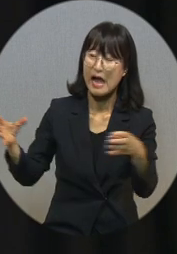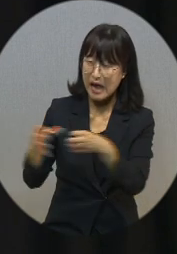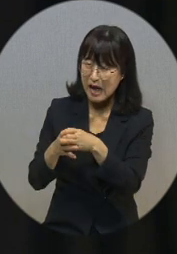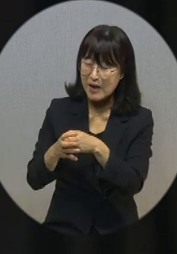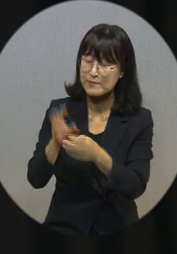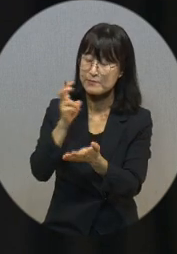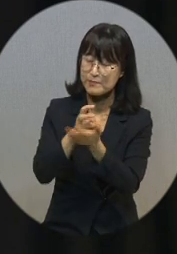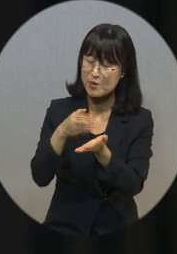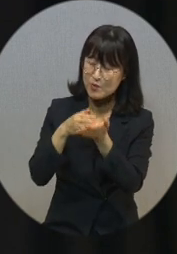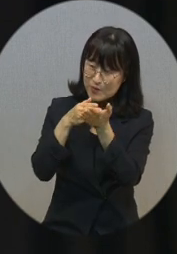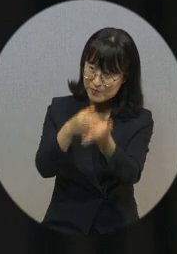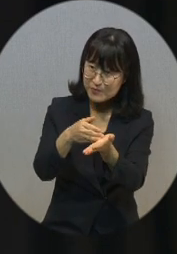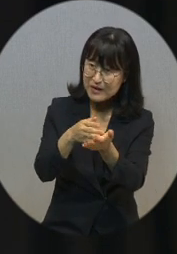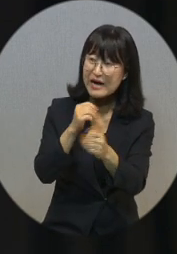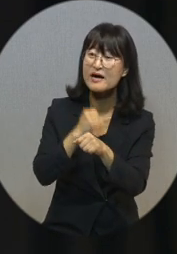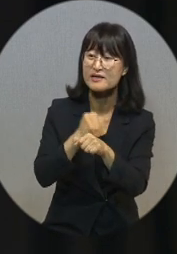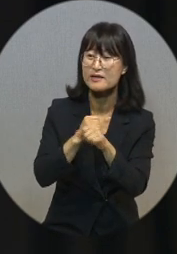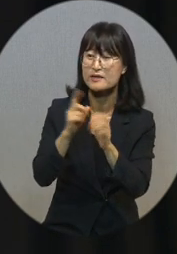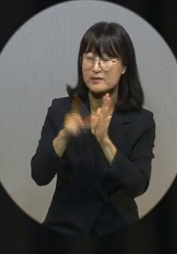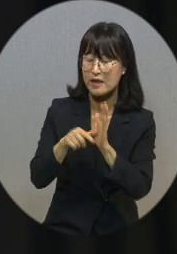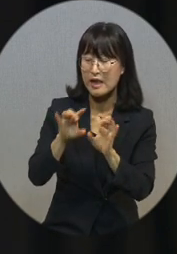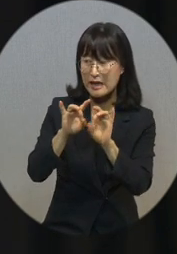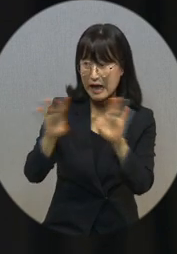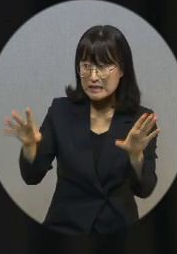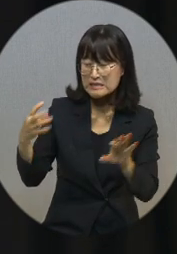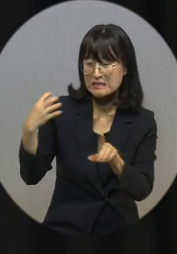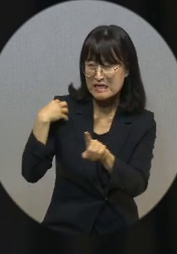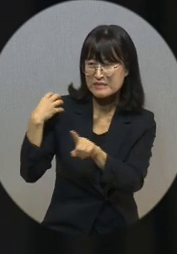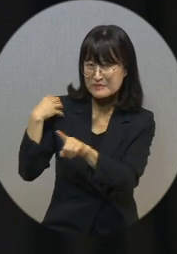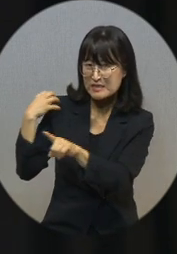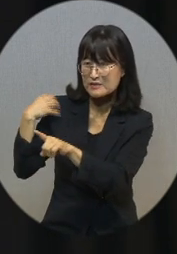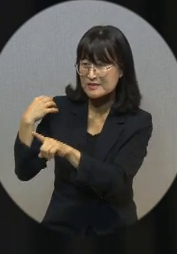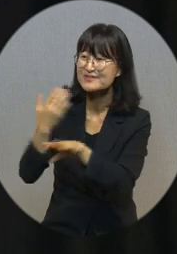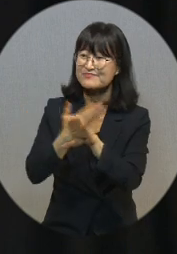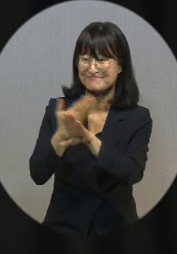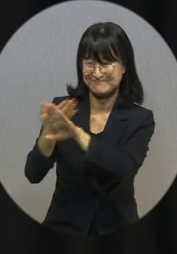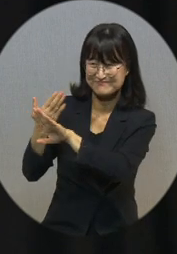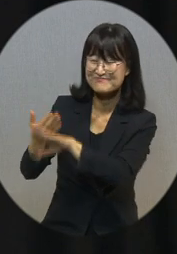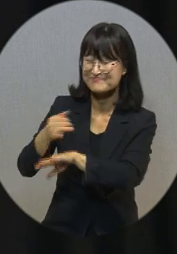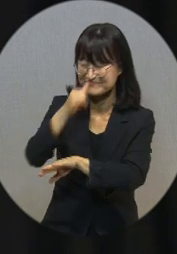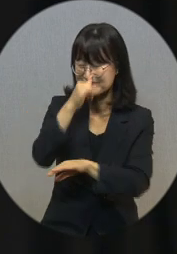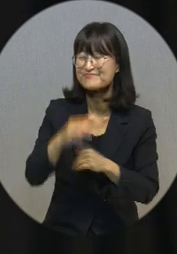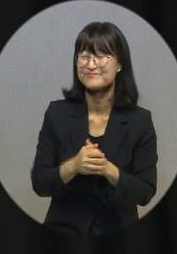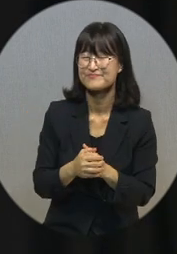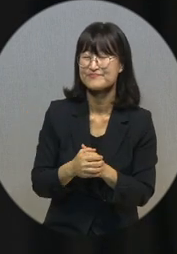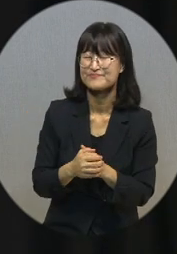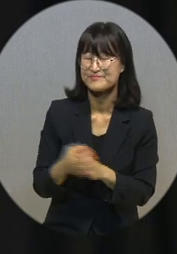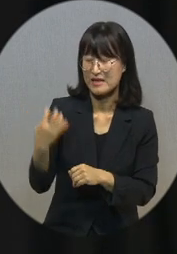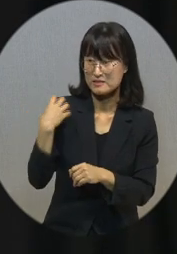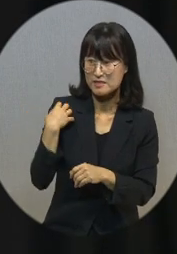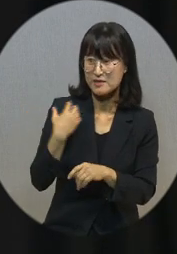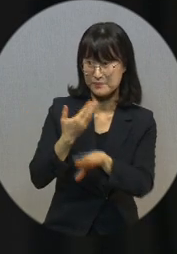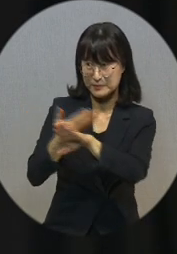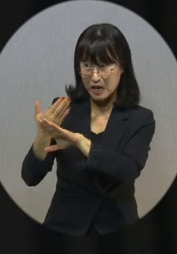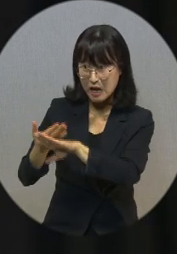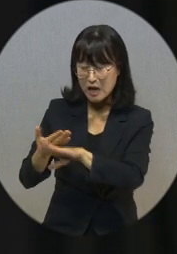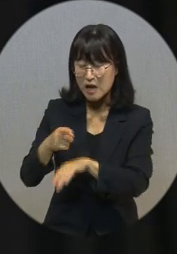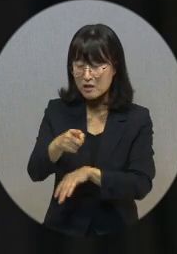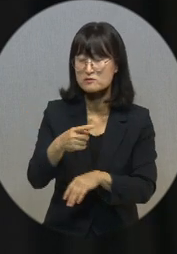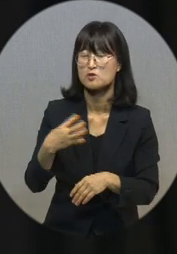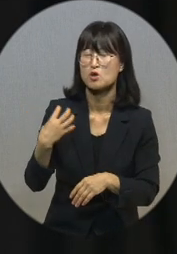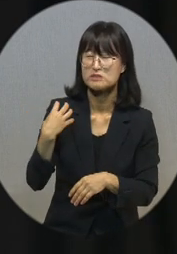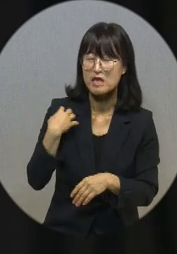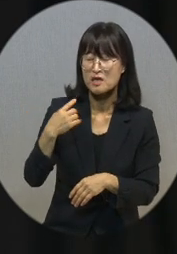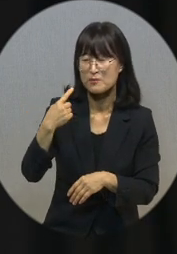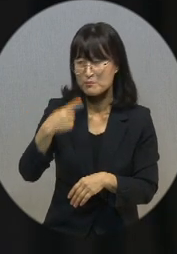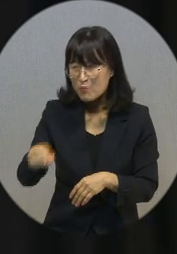때도 각자 역할들이 있습니다. 네, 그 역할들을 같이 인지하고 어떤